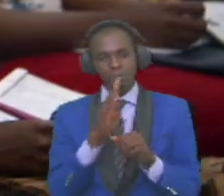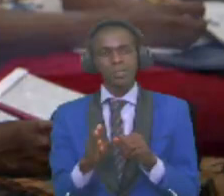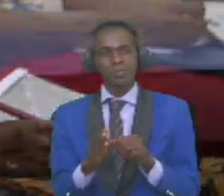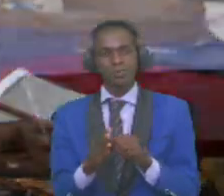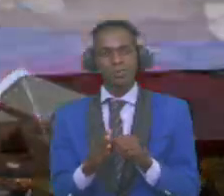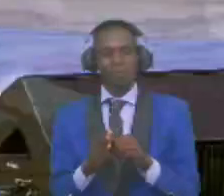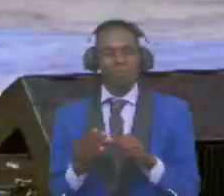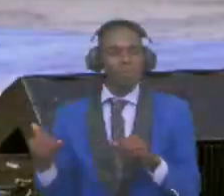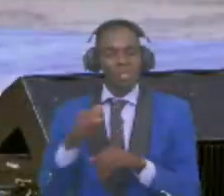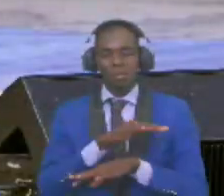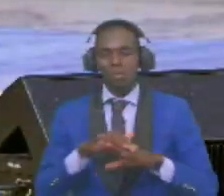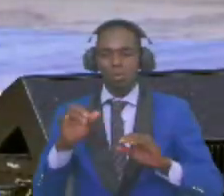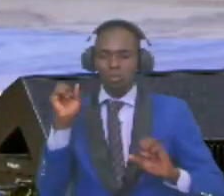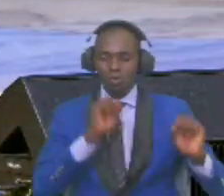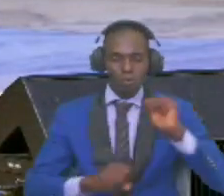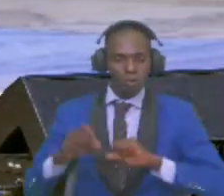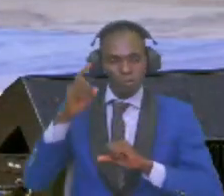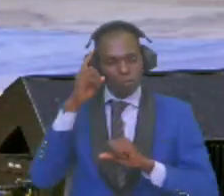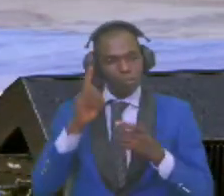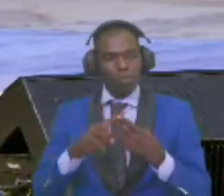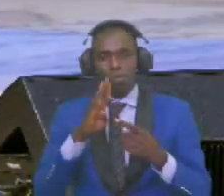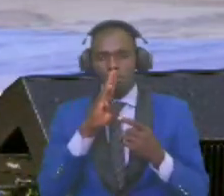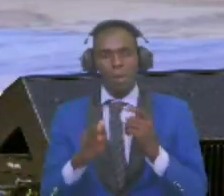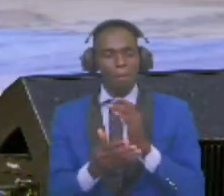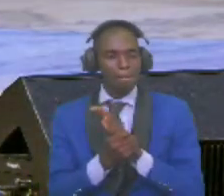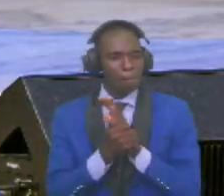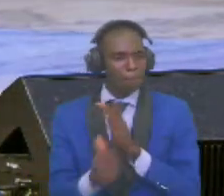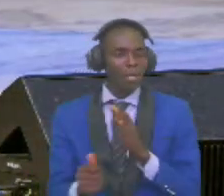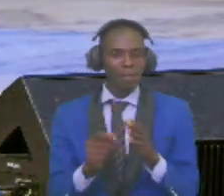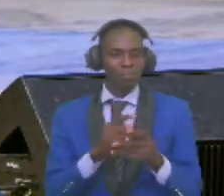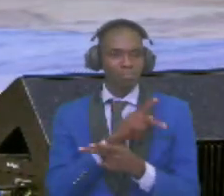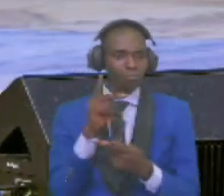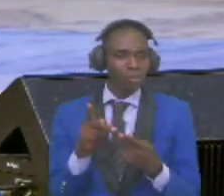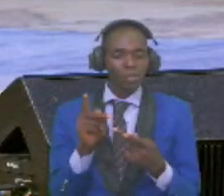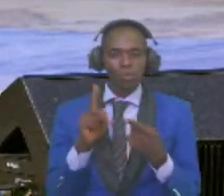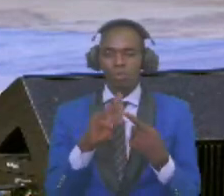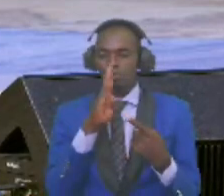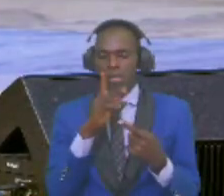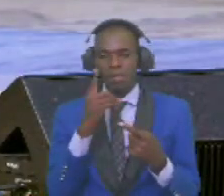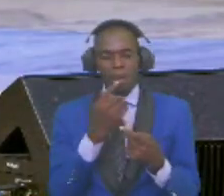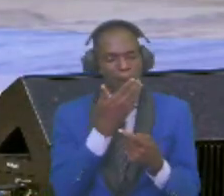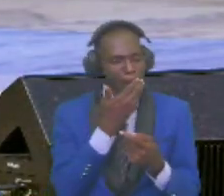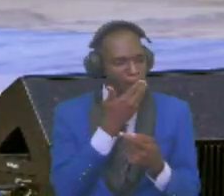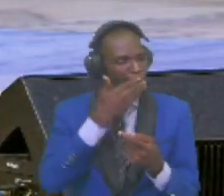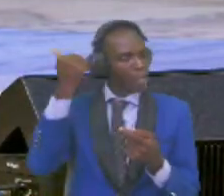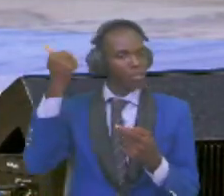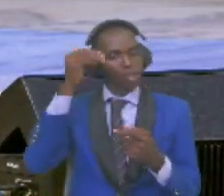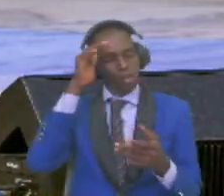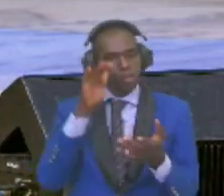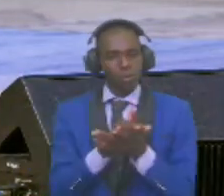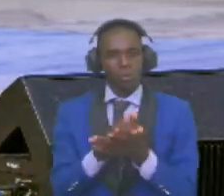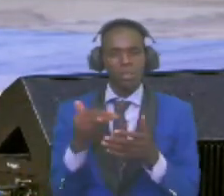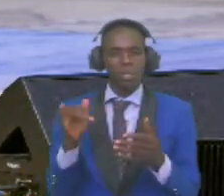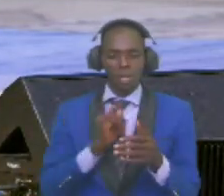chrétiens que je puisse être ya des gens qui le combattre sur le fond mais pas sur les règles être le meilleur